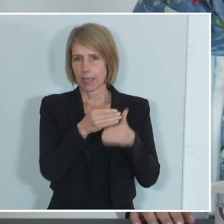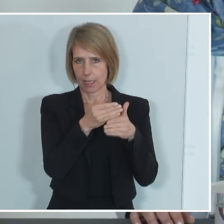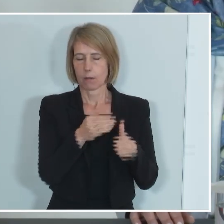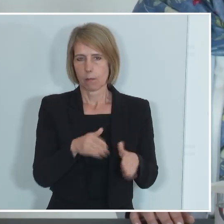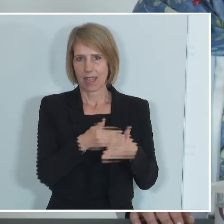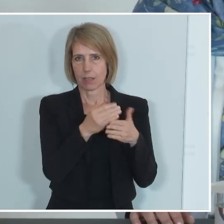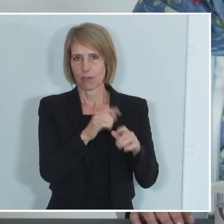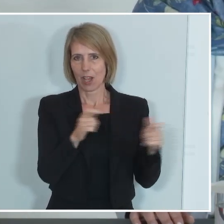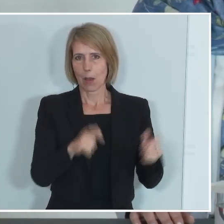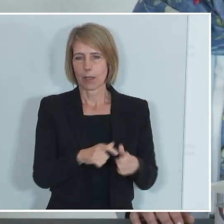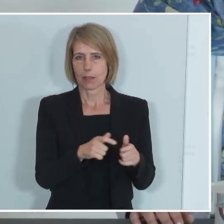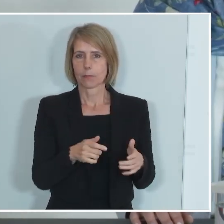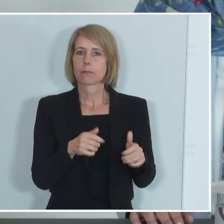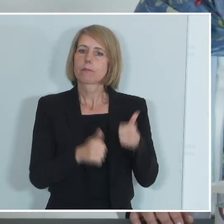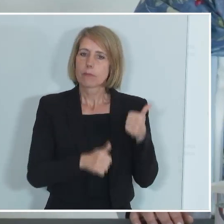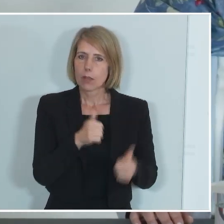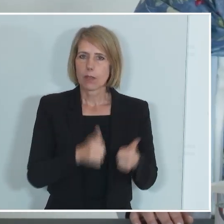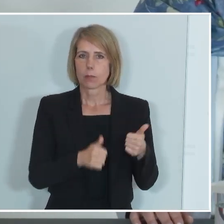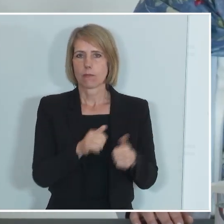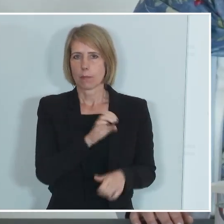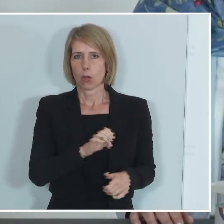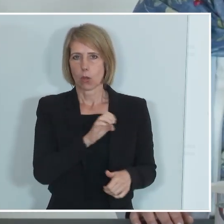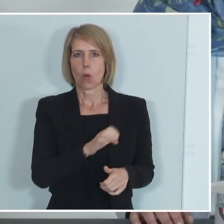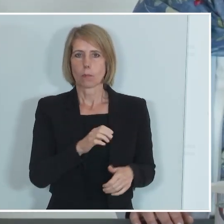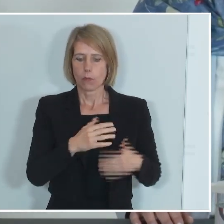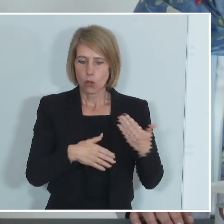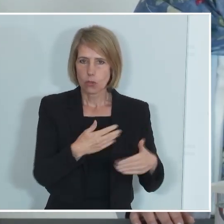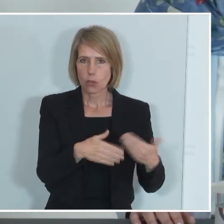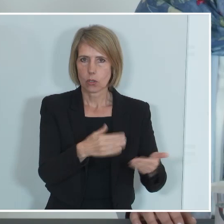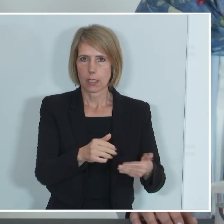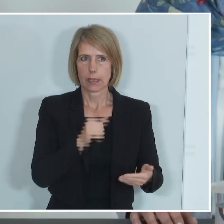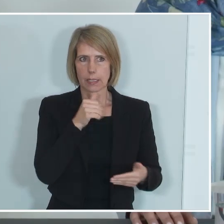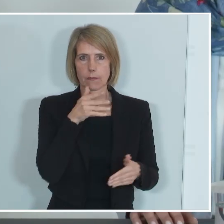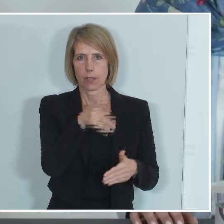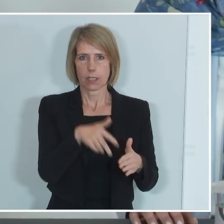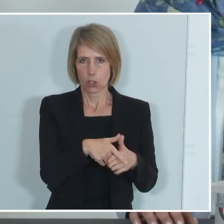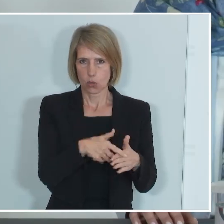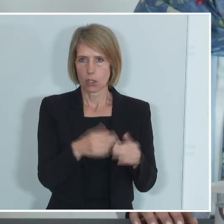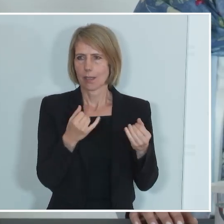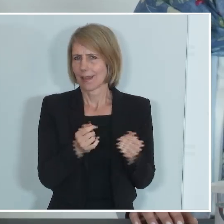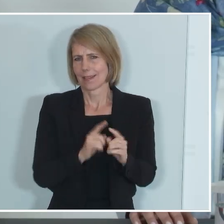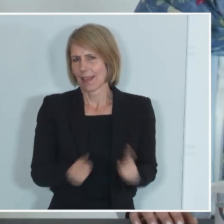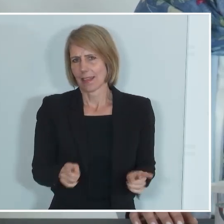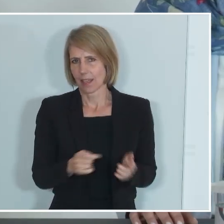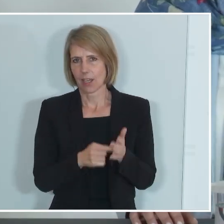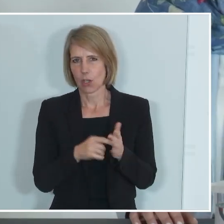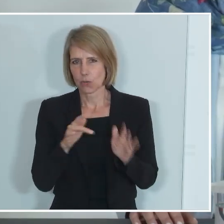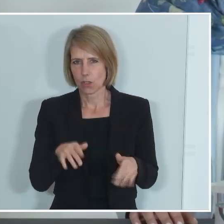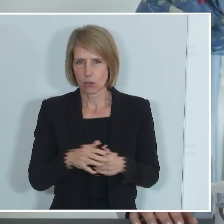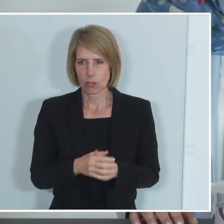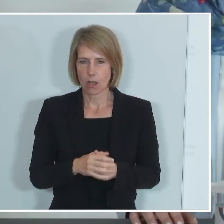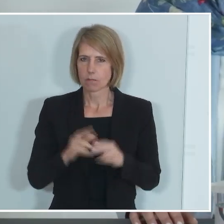dass der Wettbewerb innerhalb von Europa funktioniert und nicht gestört wird. Jetzt haben wir ganz andere Herausforderungen geopolitisch. Es gibt